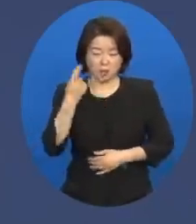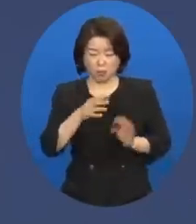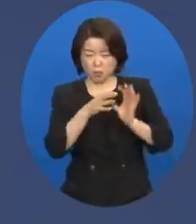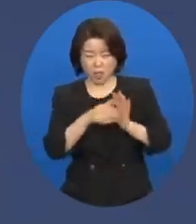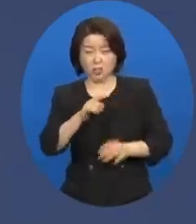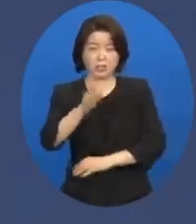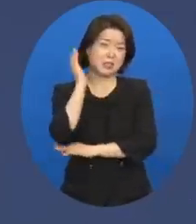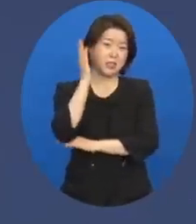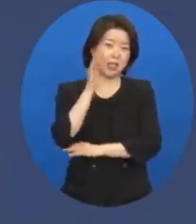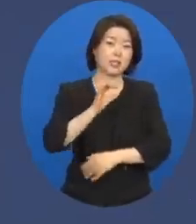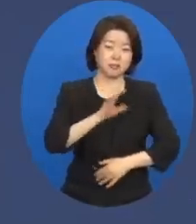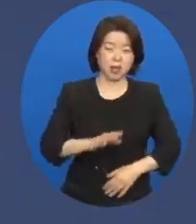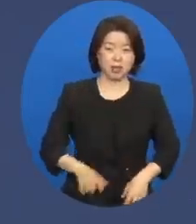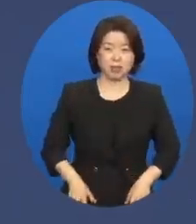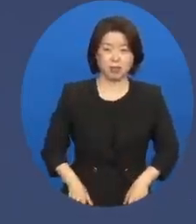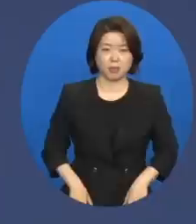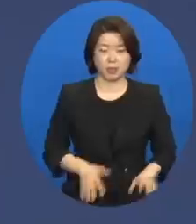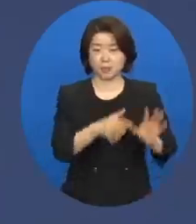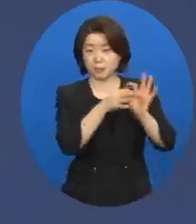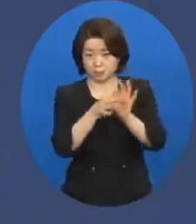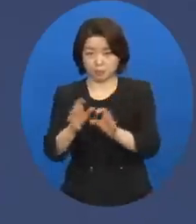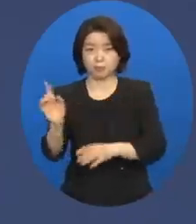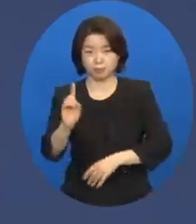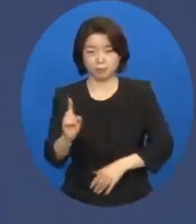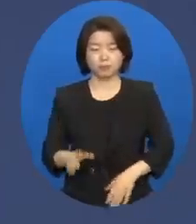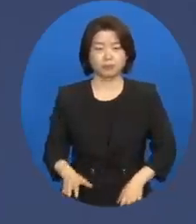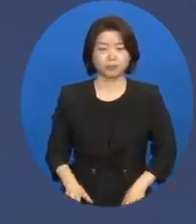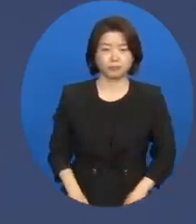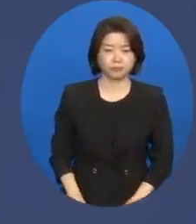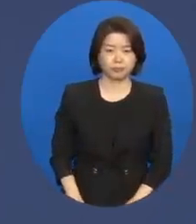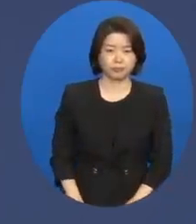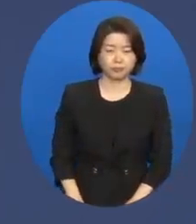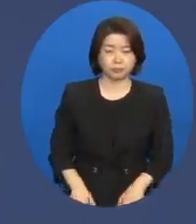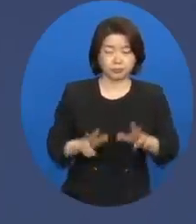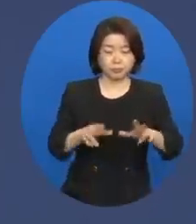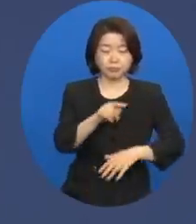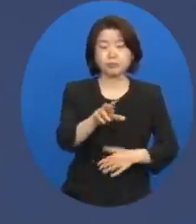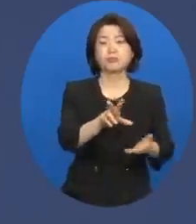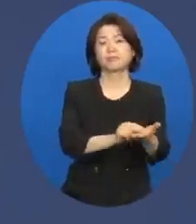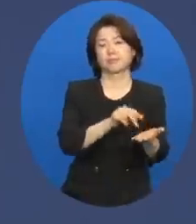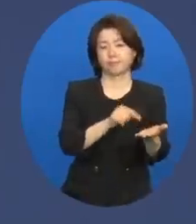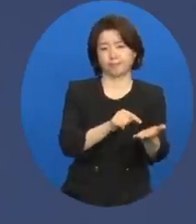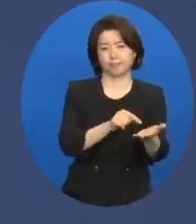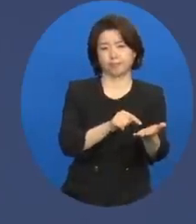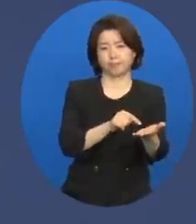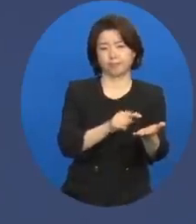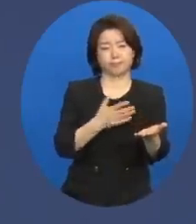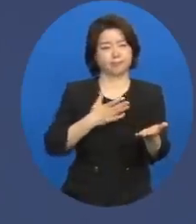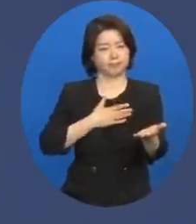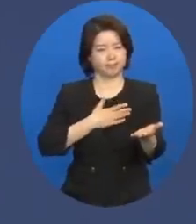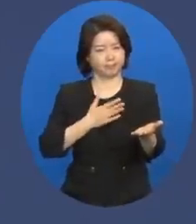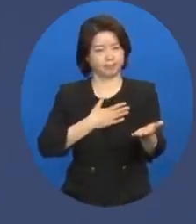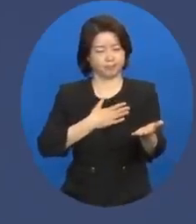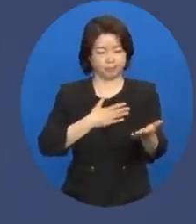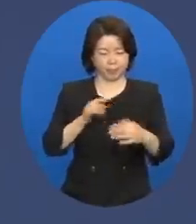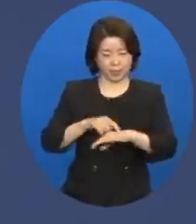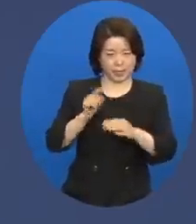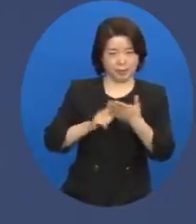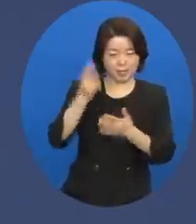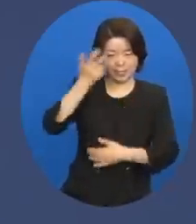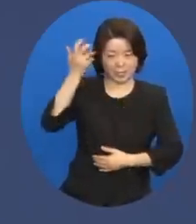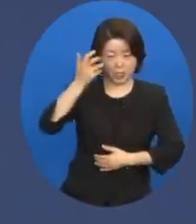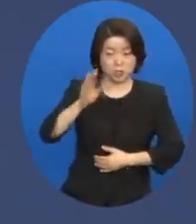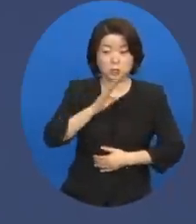있거든요. 계속해서. 근데 지금 바로 그 문제가 내가 나의 마음의 영적